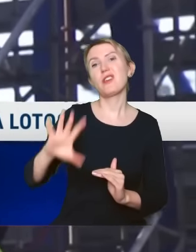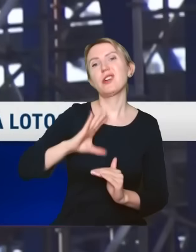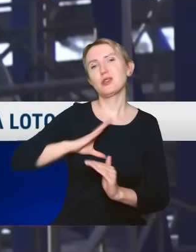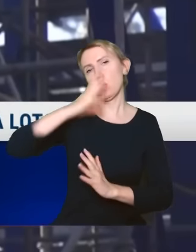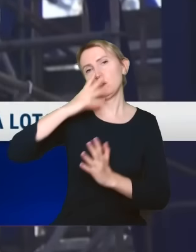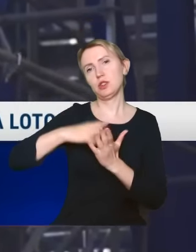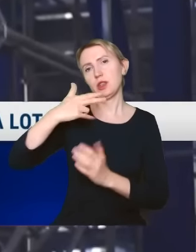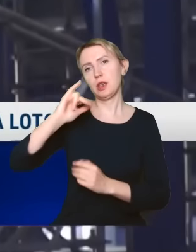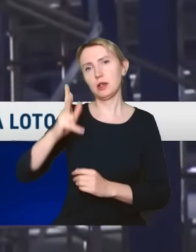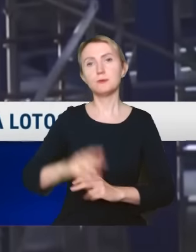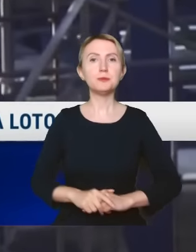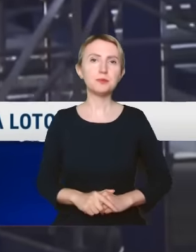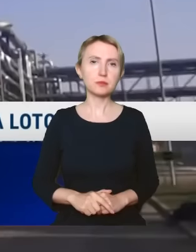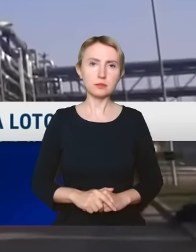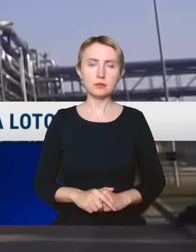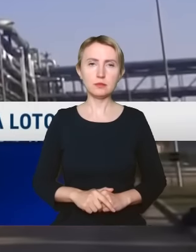przez nas wartości.